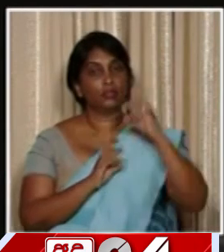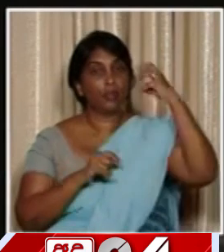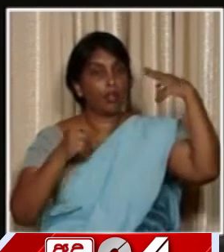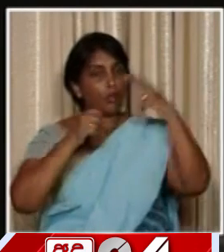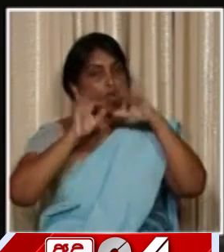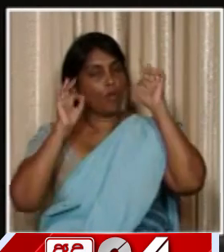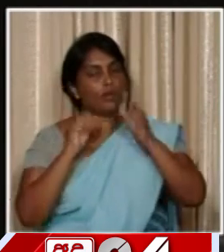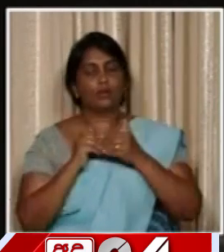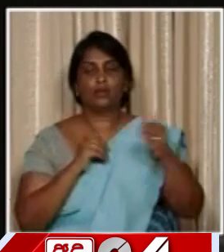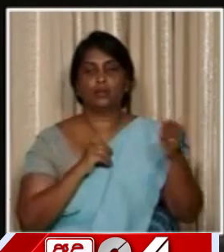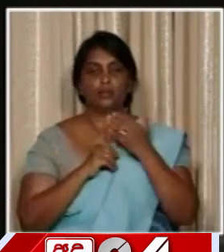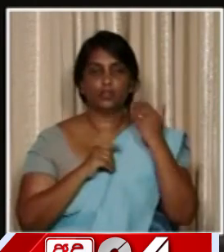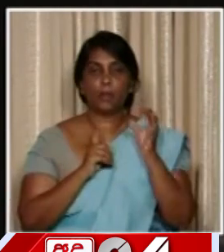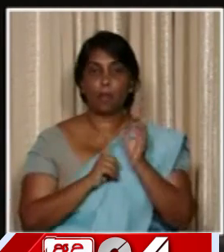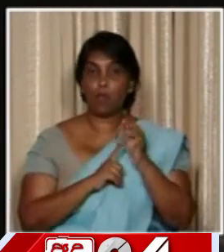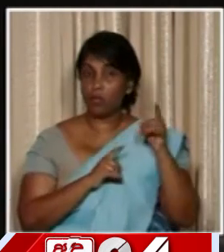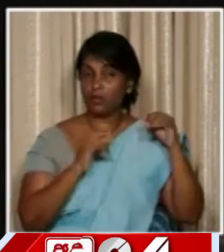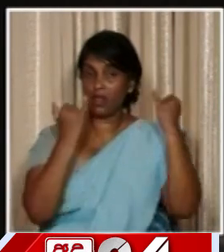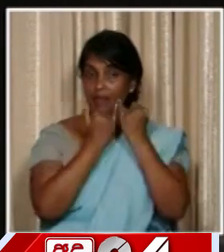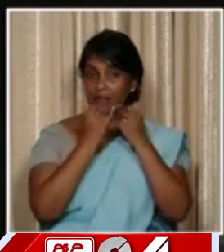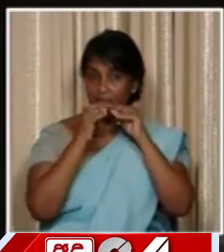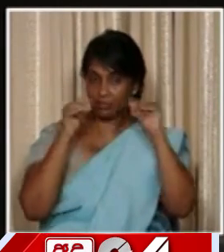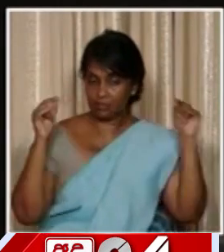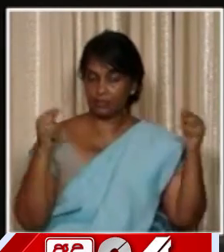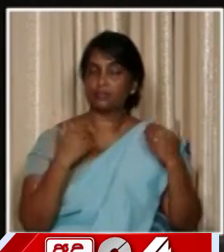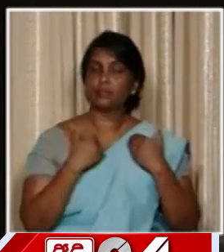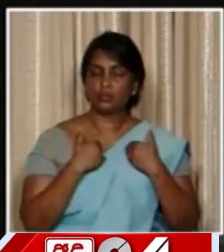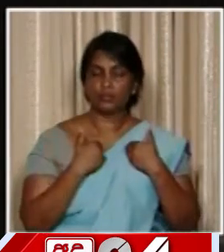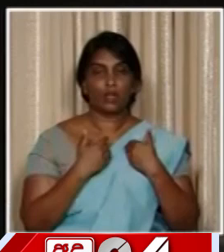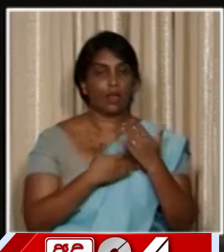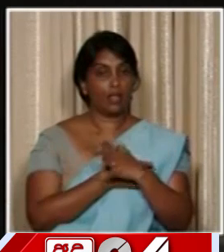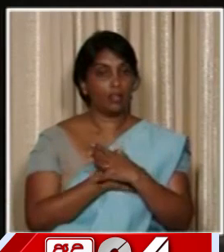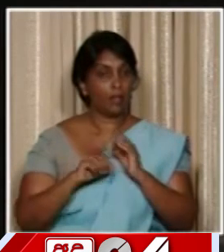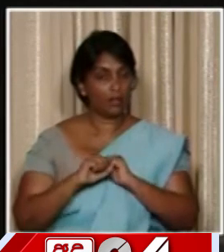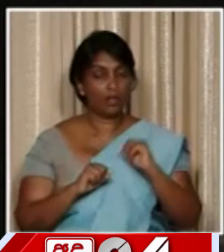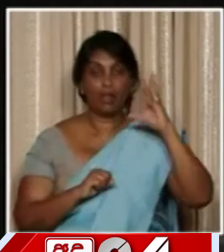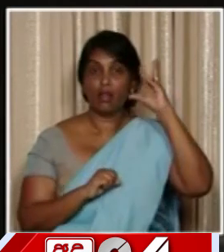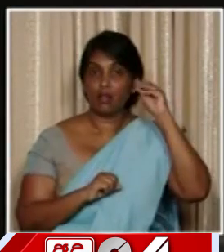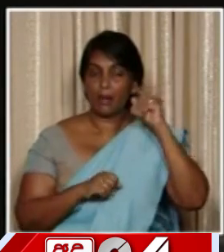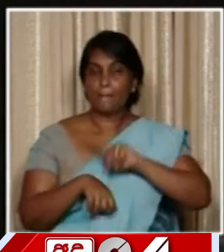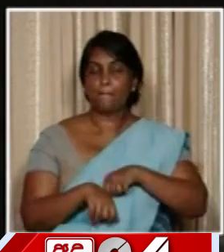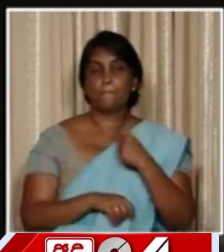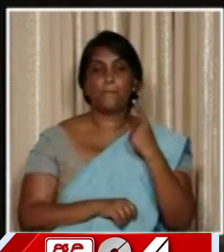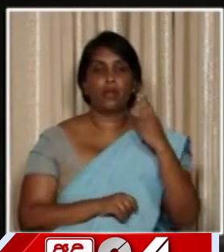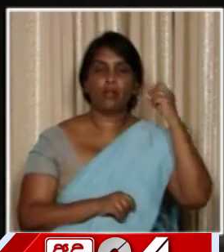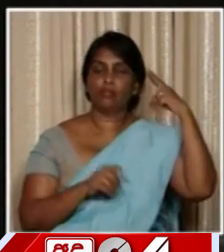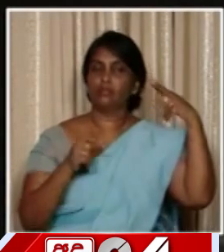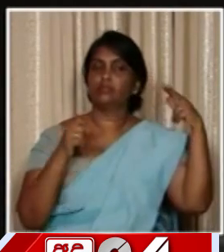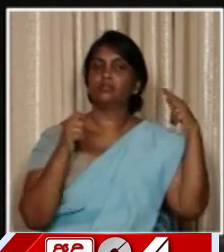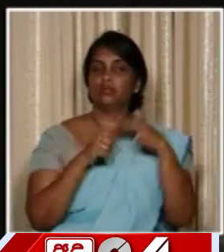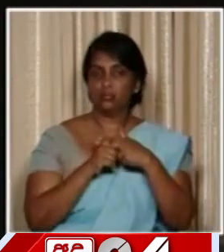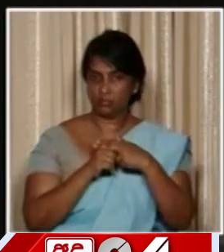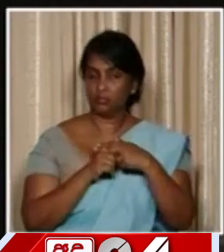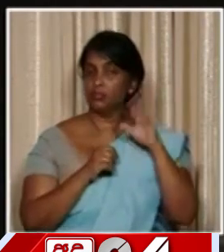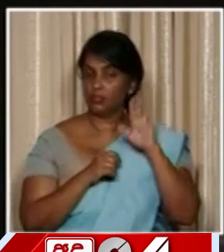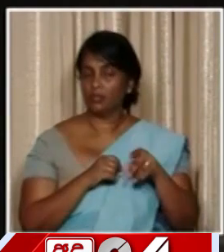එකක් නැතුව යන්න පුළුවන් වෙන්නේ. පොල් පිටිය ලයින් එක ඇවිල්ලා අපිට සමනලව නැතුනොත් එහෙම රාත්‍රී කාලේ පැය කියන එක විදුලි කප්පාදුව කරන්න